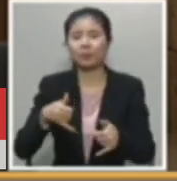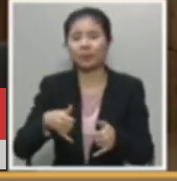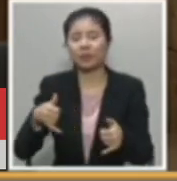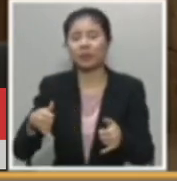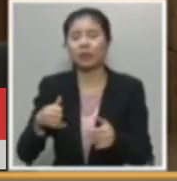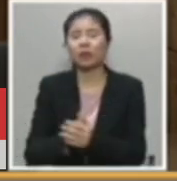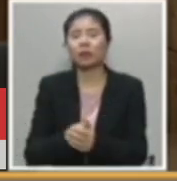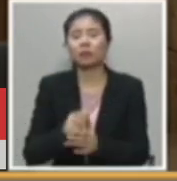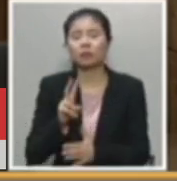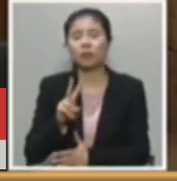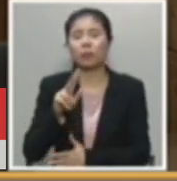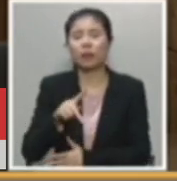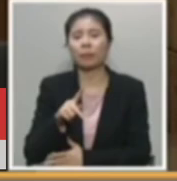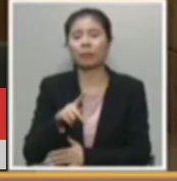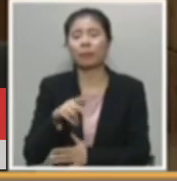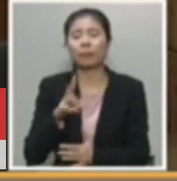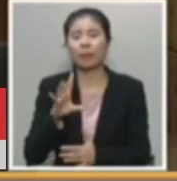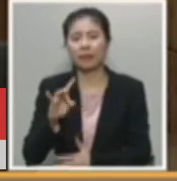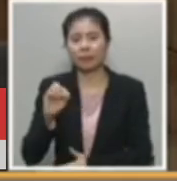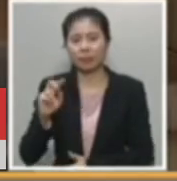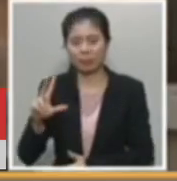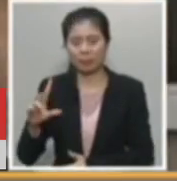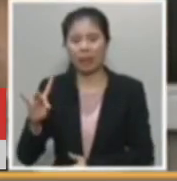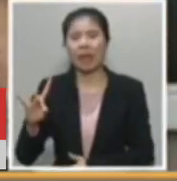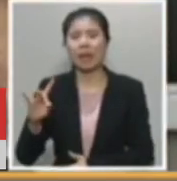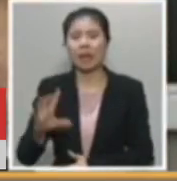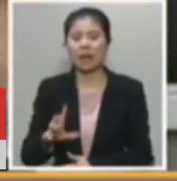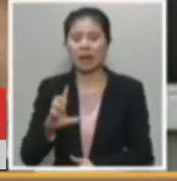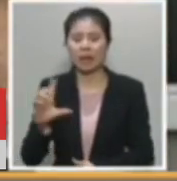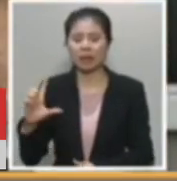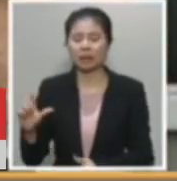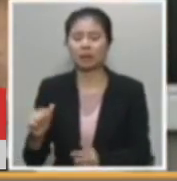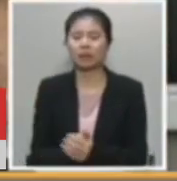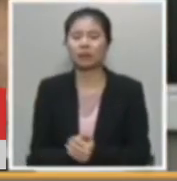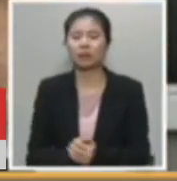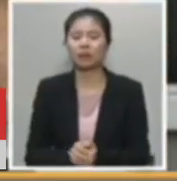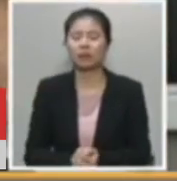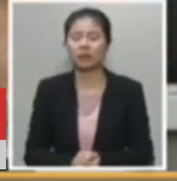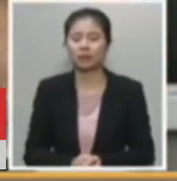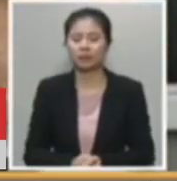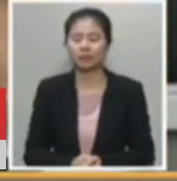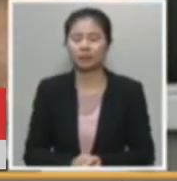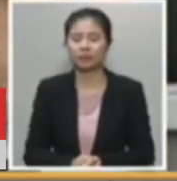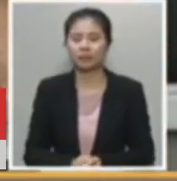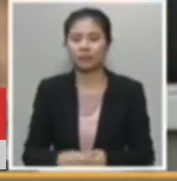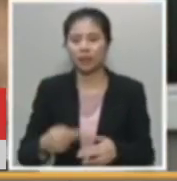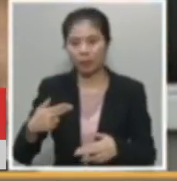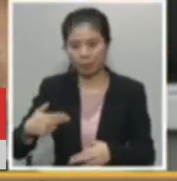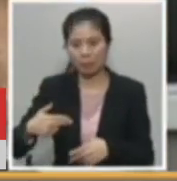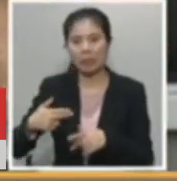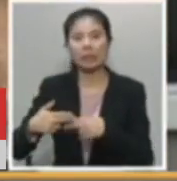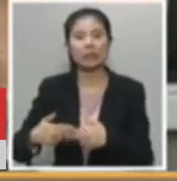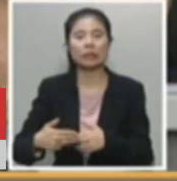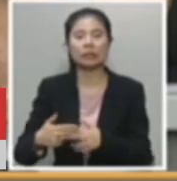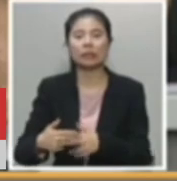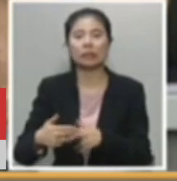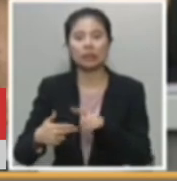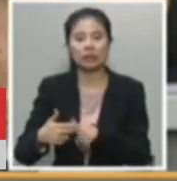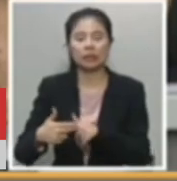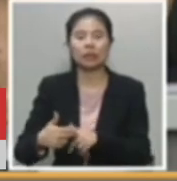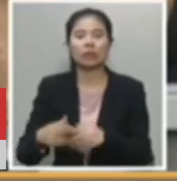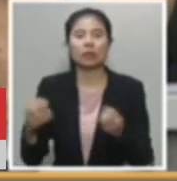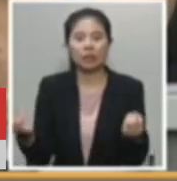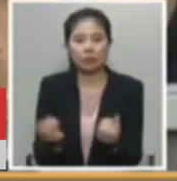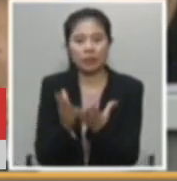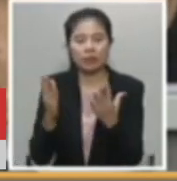8,083 ล้านบาทรวมกองทัพบกซื้ออาวุธยุทโธปกรณ์